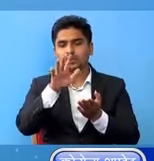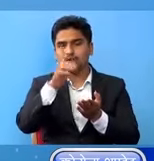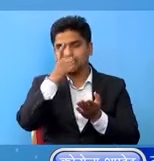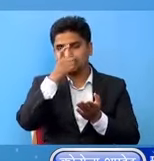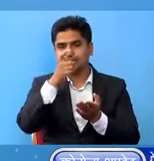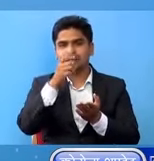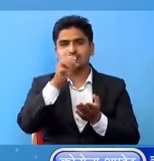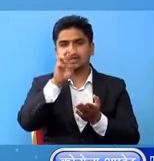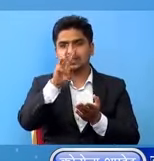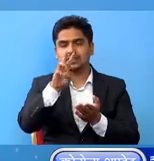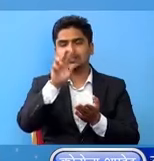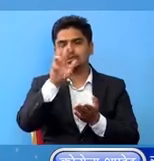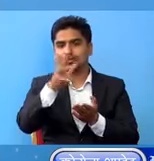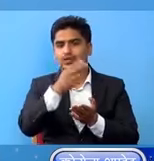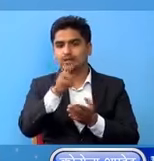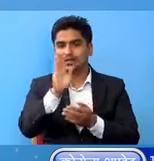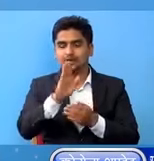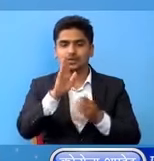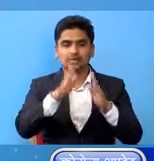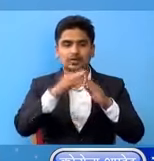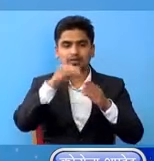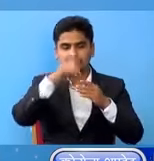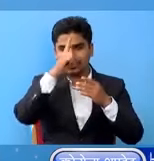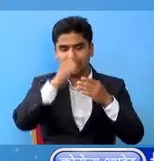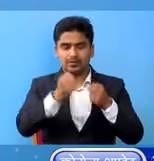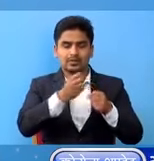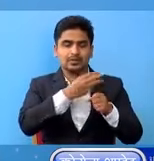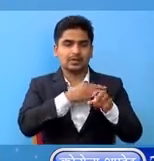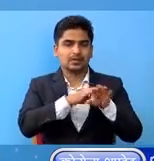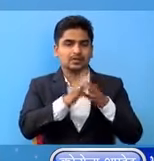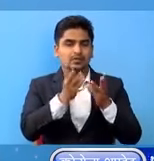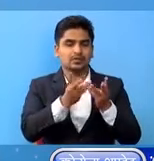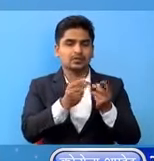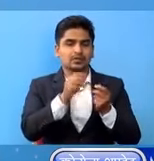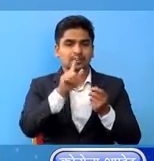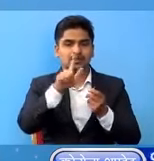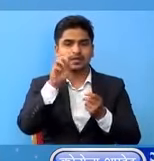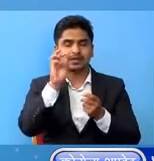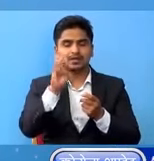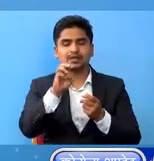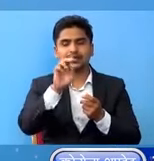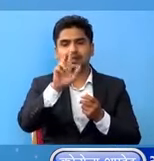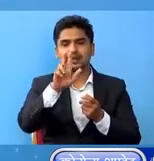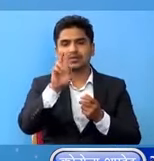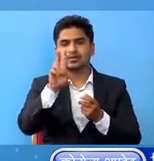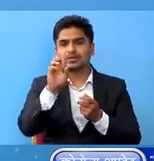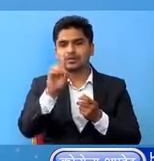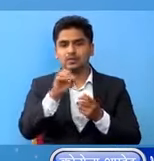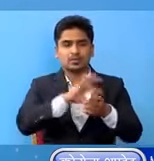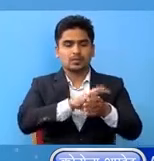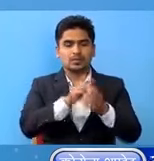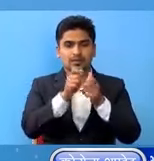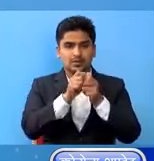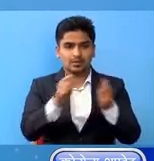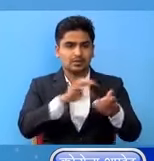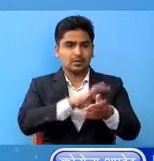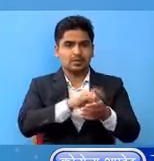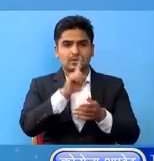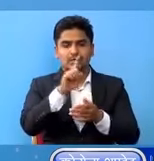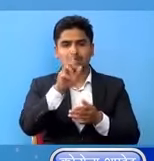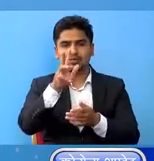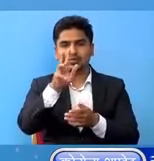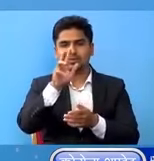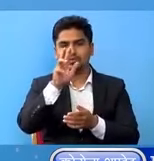1,539 रहेको छ। क्वारेन्टाइनमा रहनुभएका व्यक्तिहरूको संख्या 7,820 रहेको छ। प्रदेशअनुसार प्रदेश